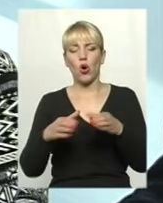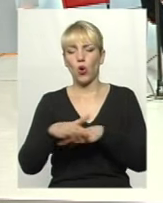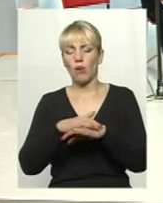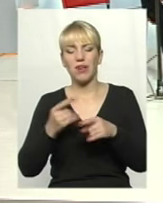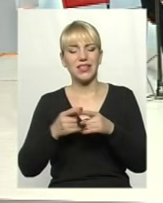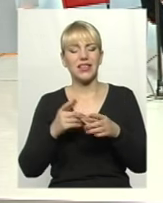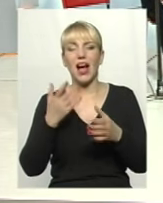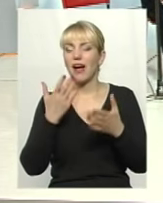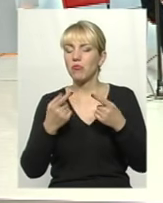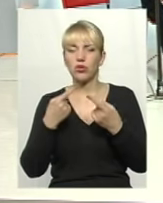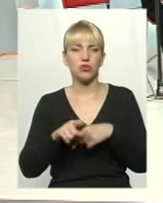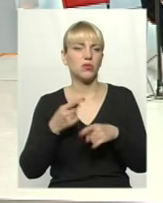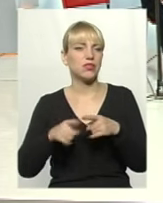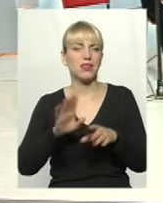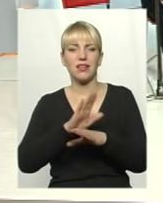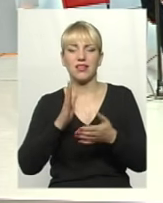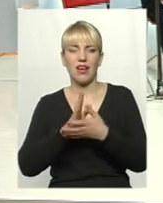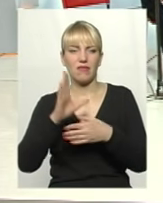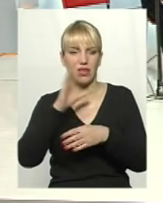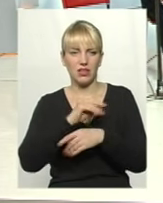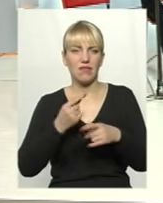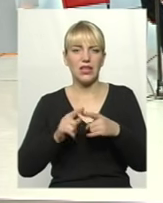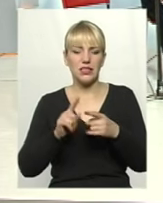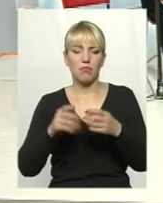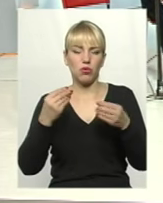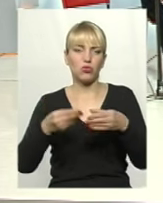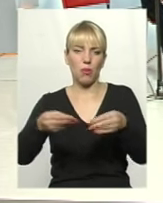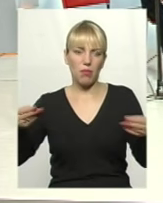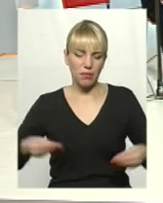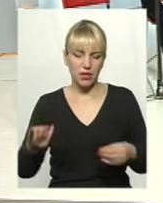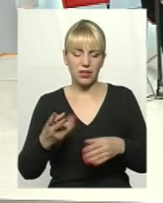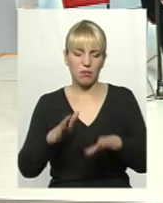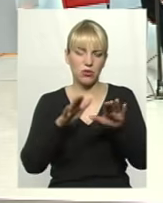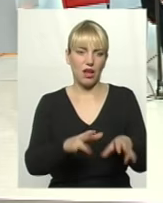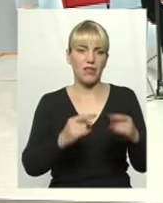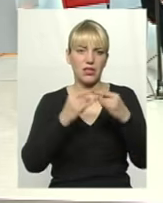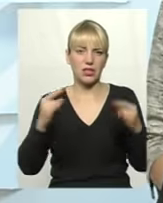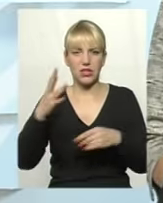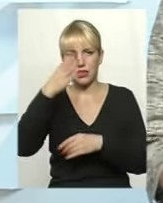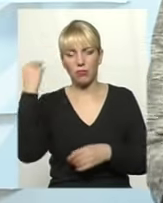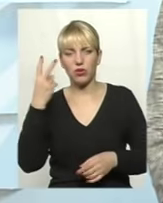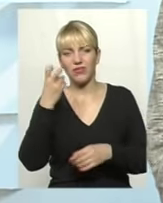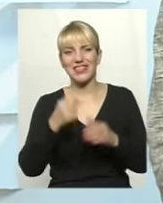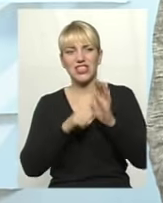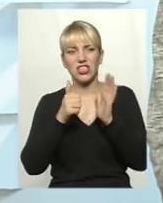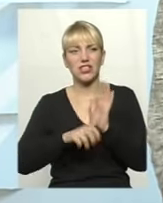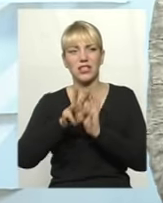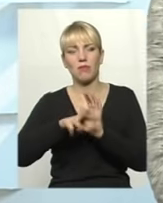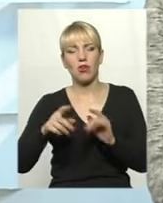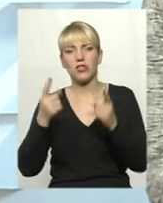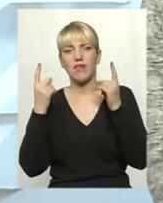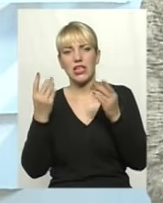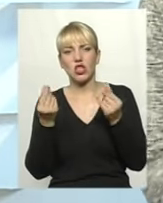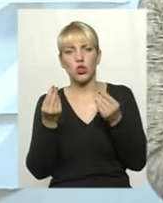просто папка, яку поклали на стіл і про неї забули. Віра Іванівна, 216 мільйонів – величезна сума, але вона